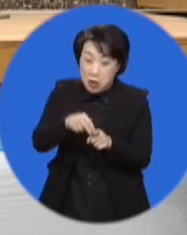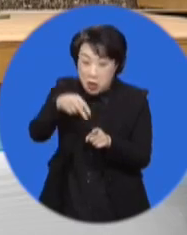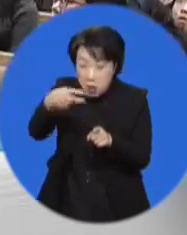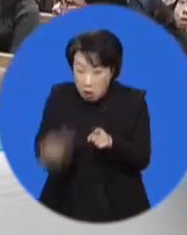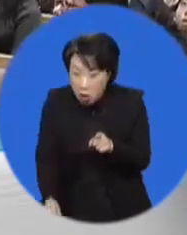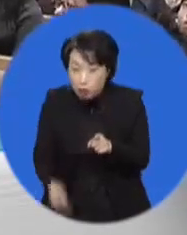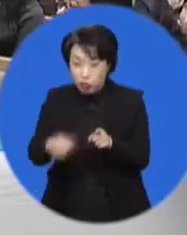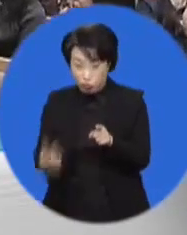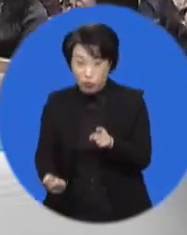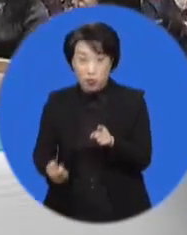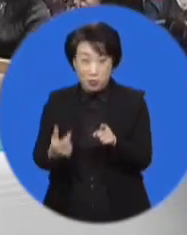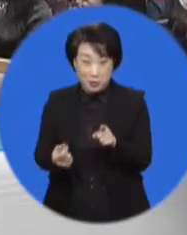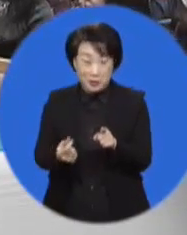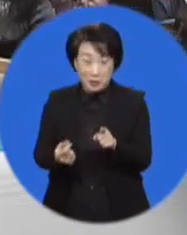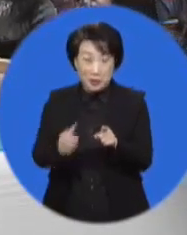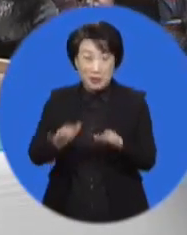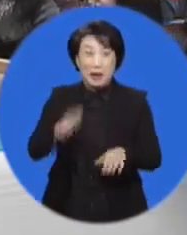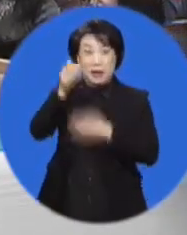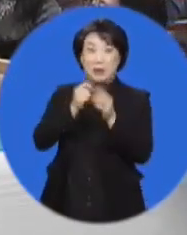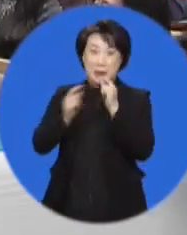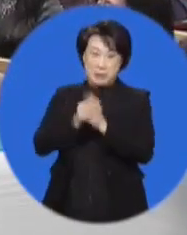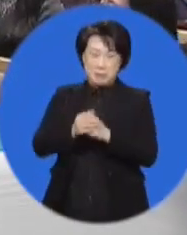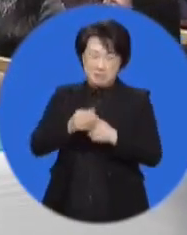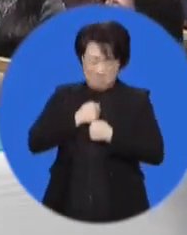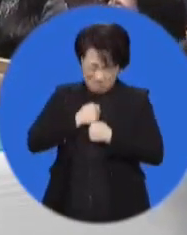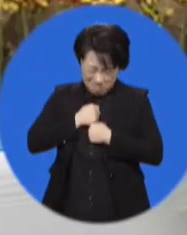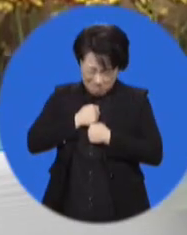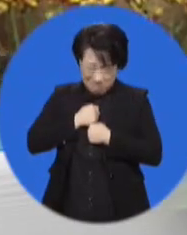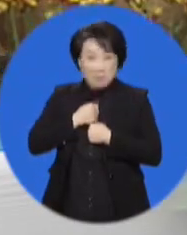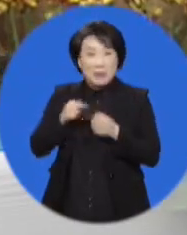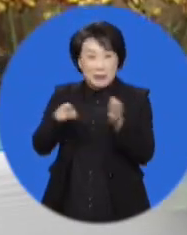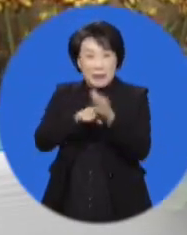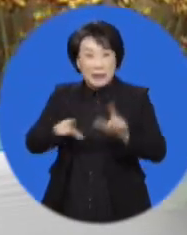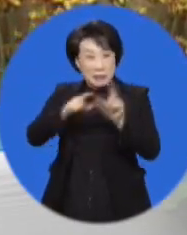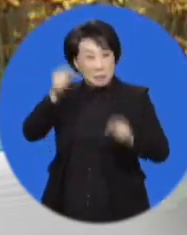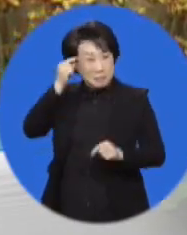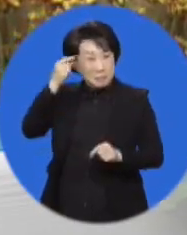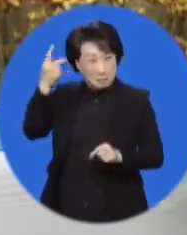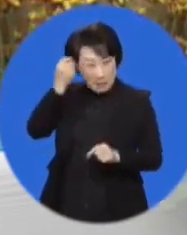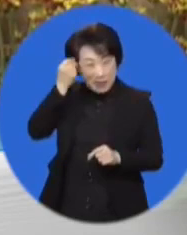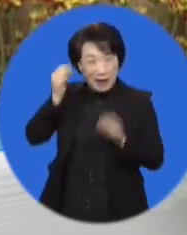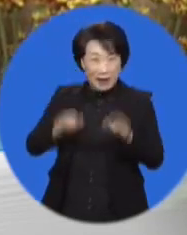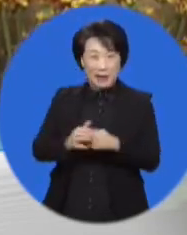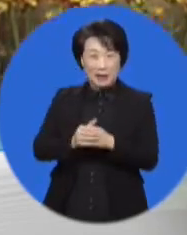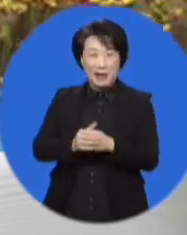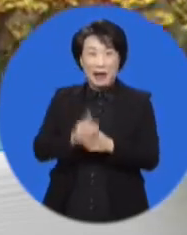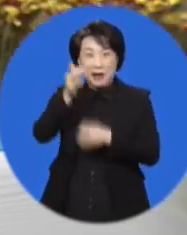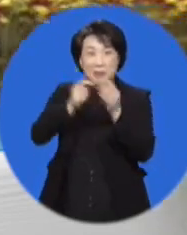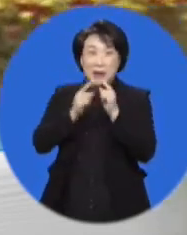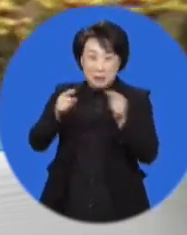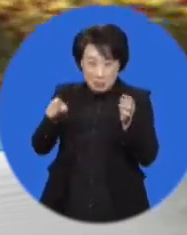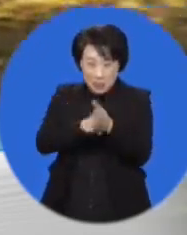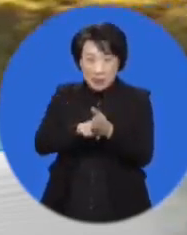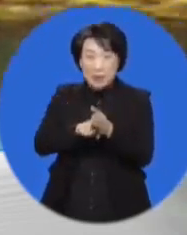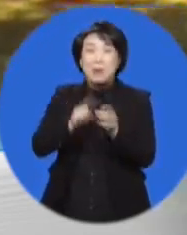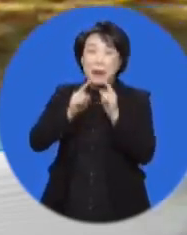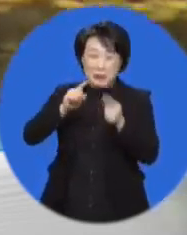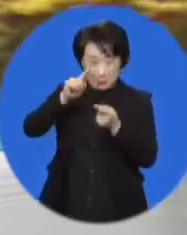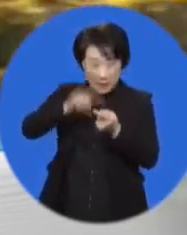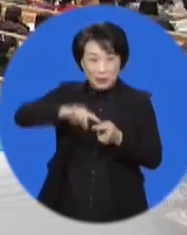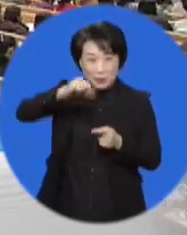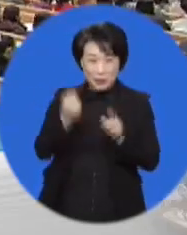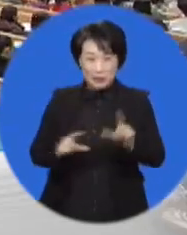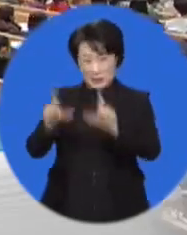말이오. 하나님의 말씀을 그렇게 신앙생활로 알고 믿고 말씀대로 사는 여러분 되기를 주님의